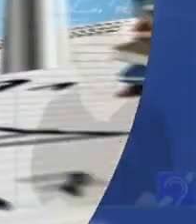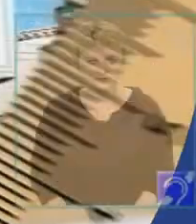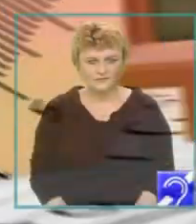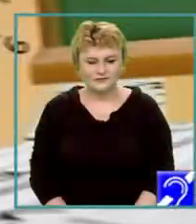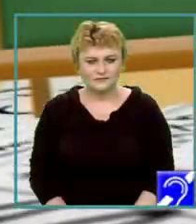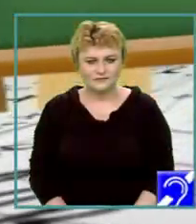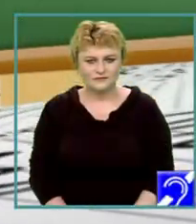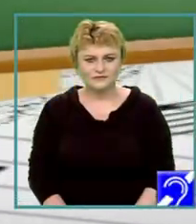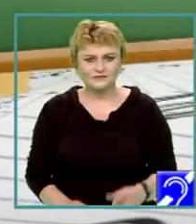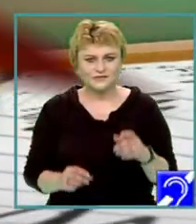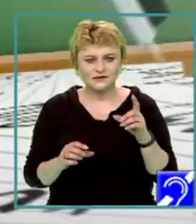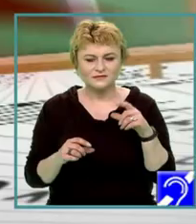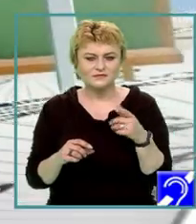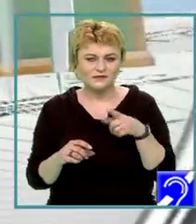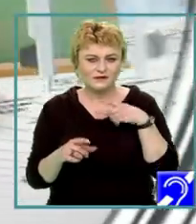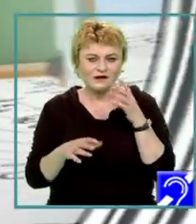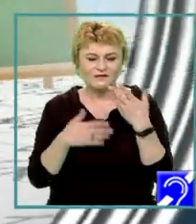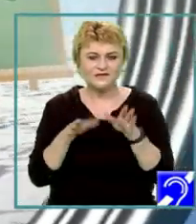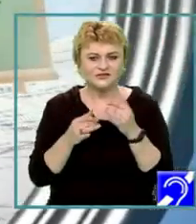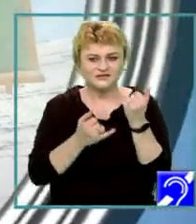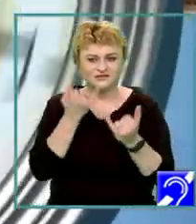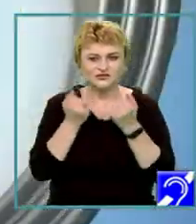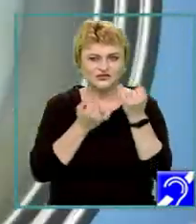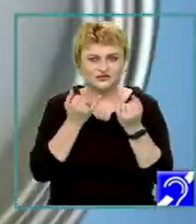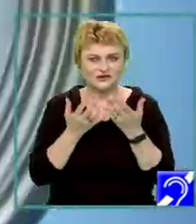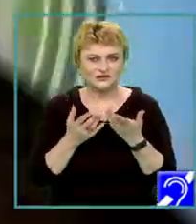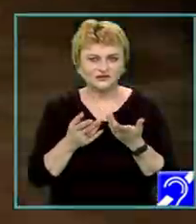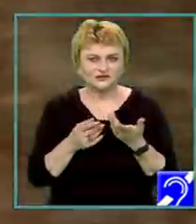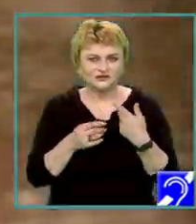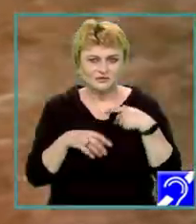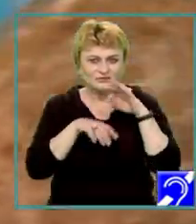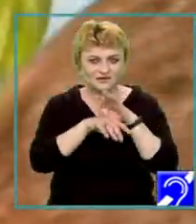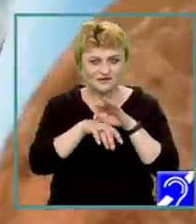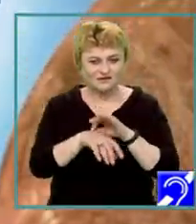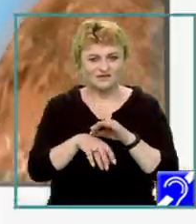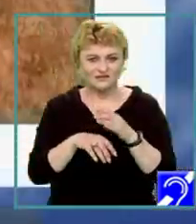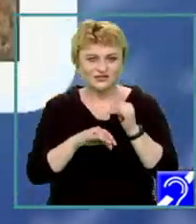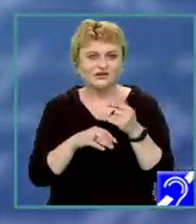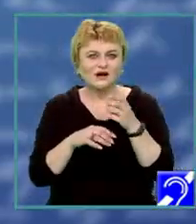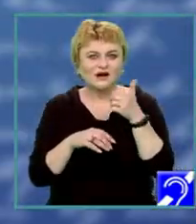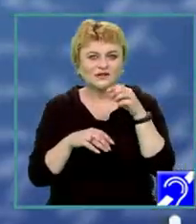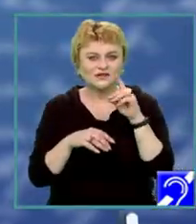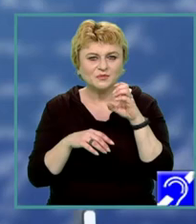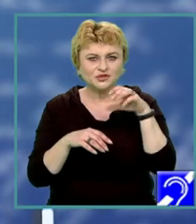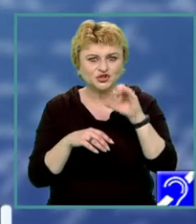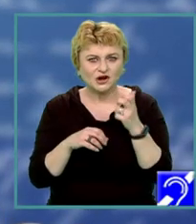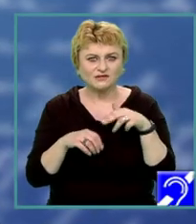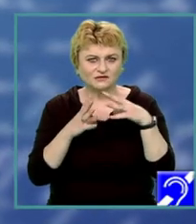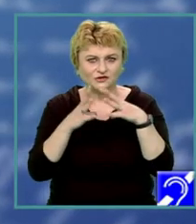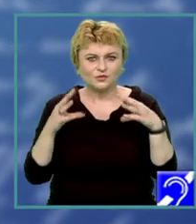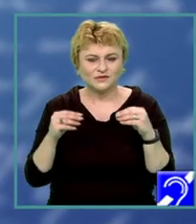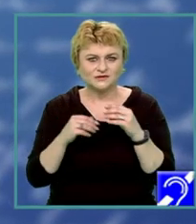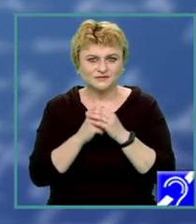pfai Radu a fost un inginer constructor de poduri și șosele pedagog și academicianul români au urmat cursurile școlii